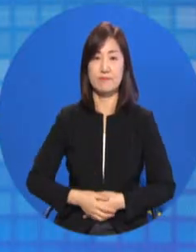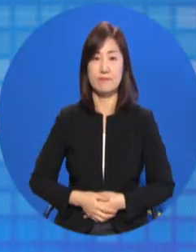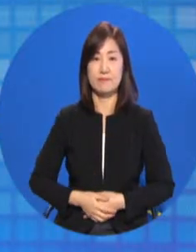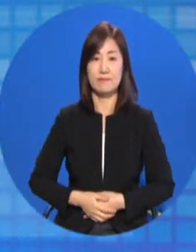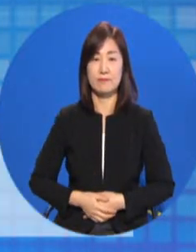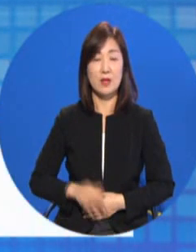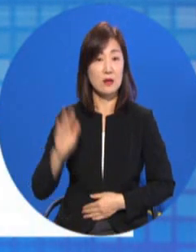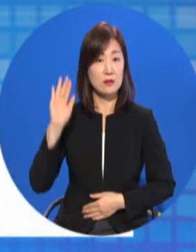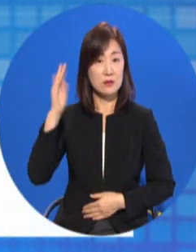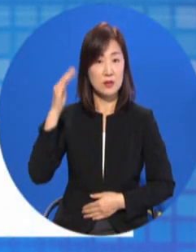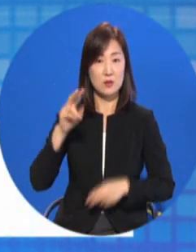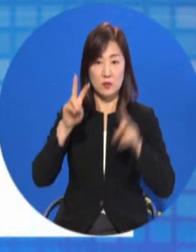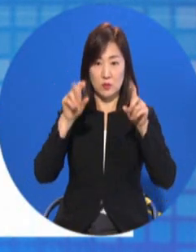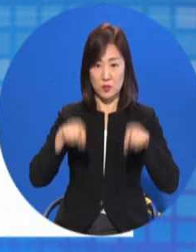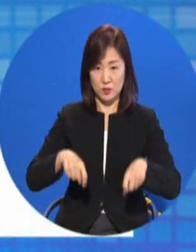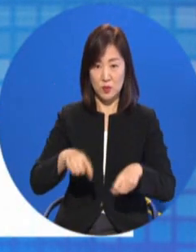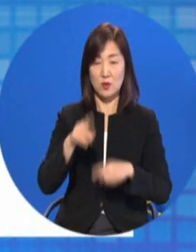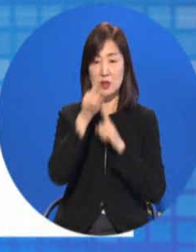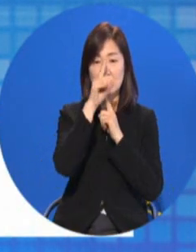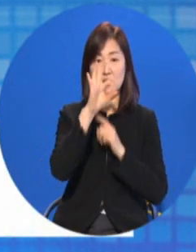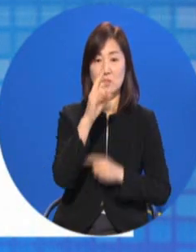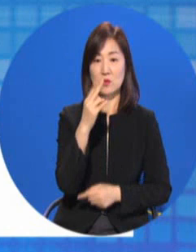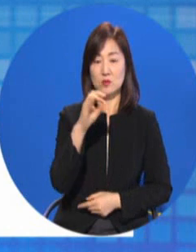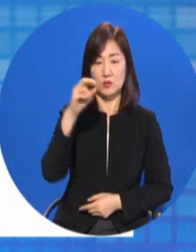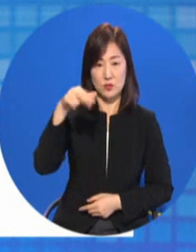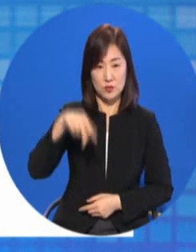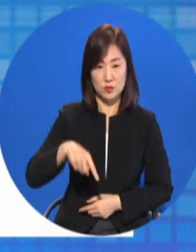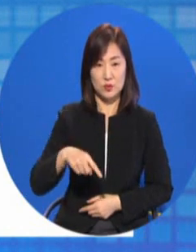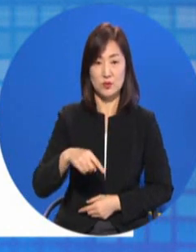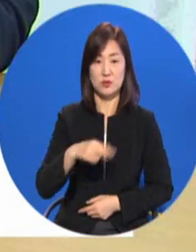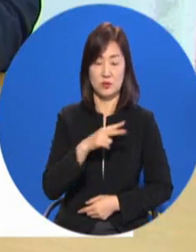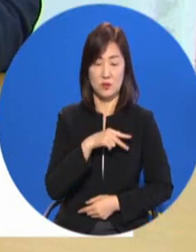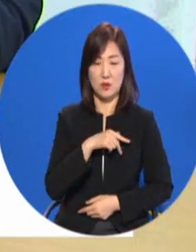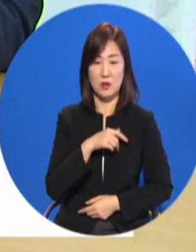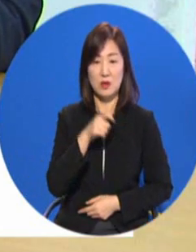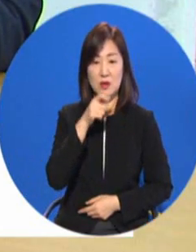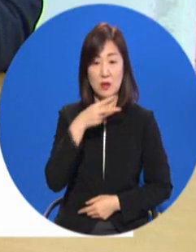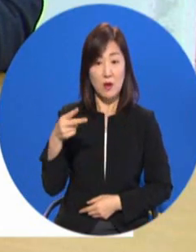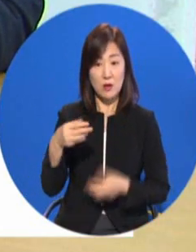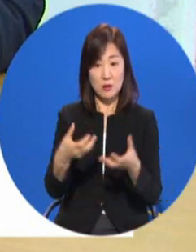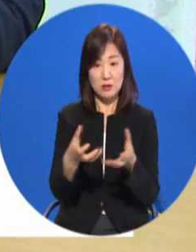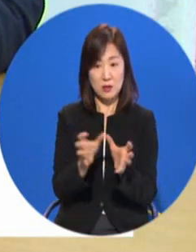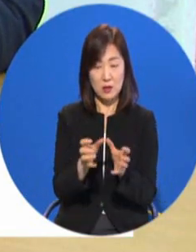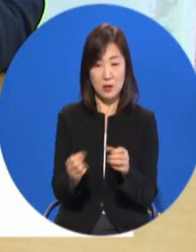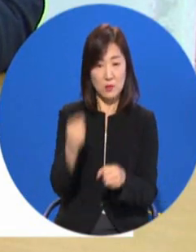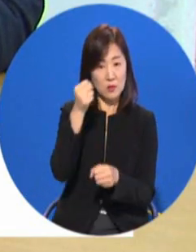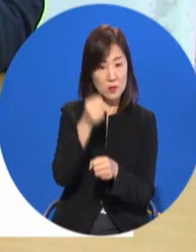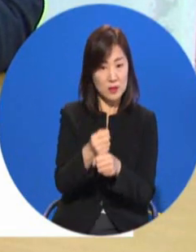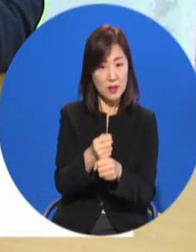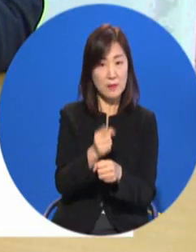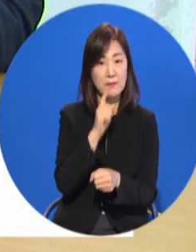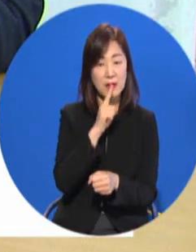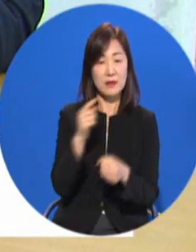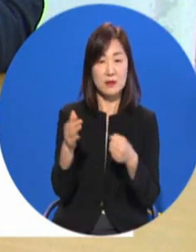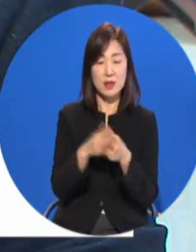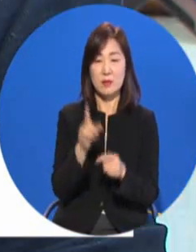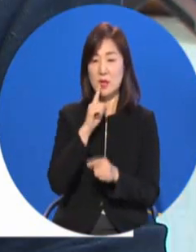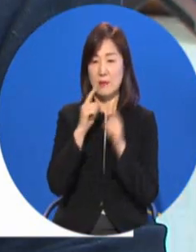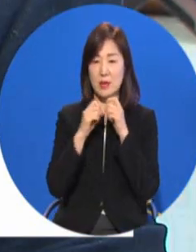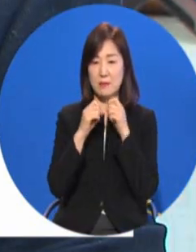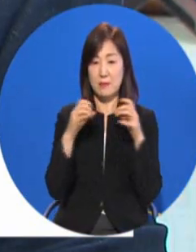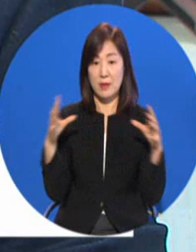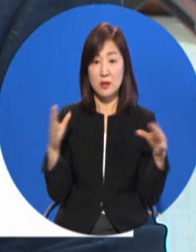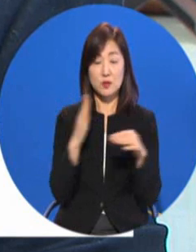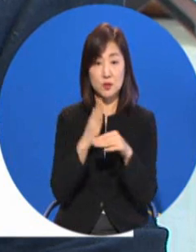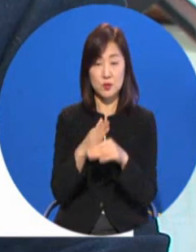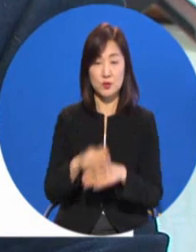최근 무소속 이용주 의원 이 여당 복당 가능성을 제기한 것을 두고 논란이 일고 있습니다 더불어 민주당